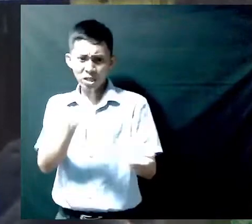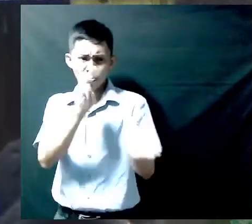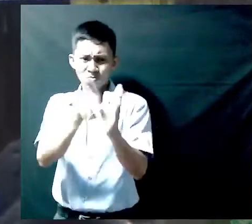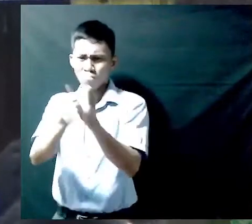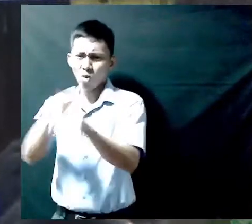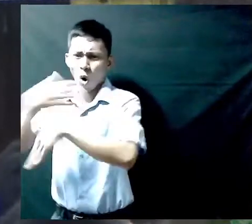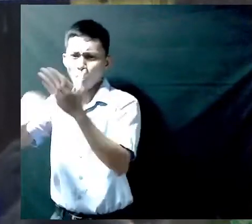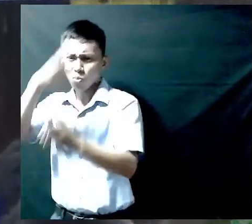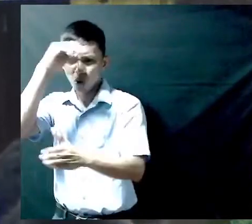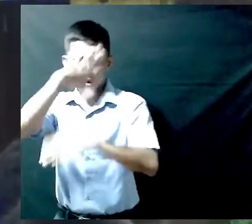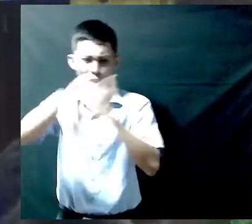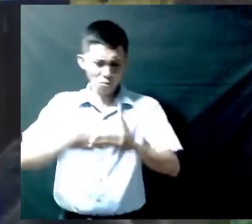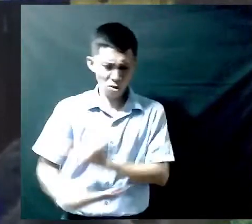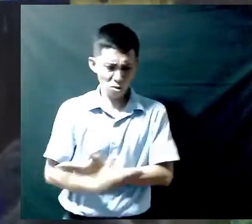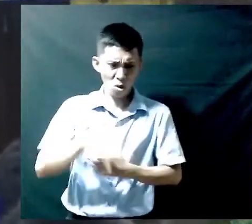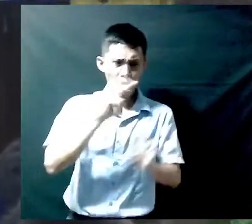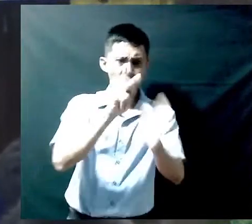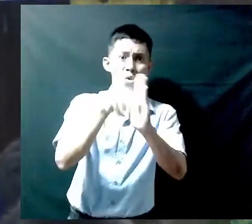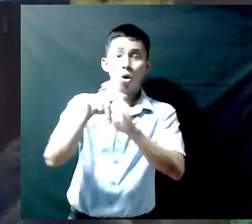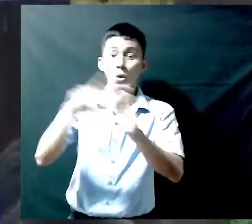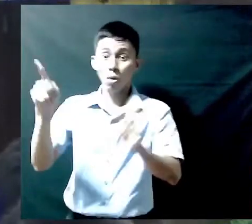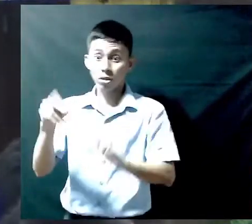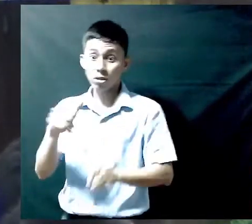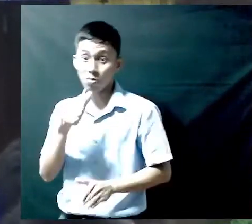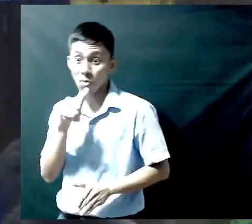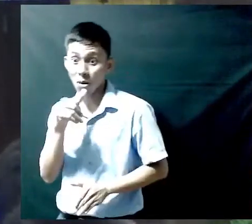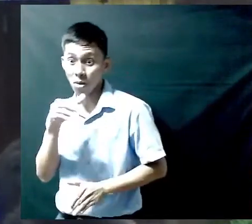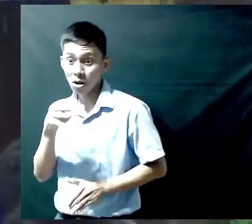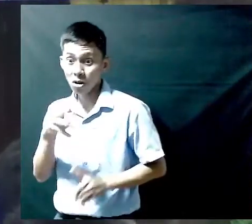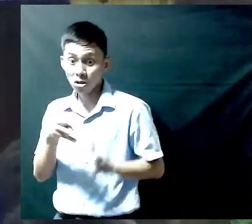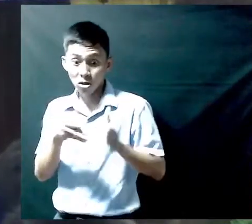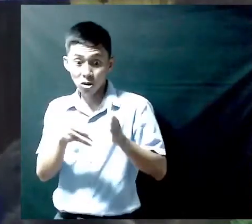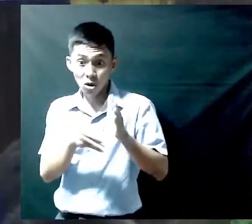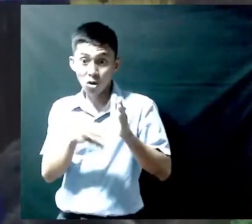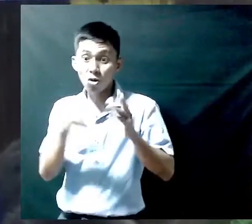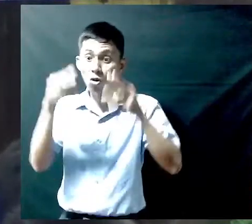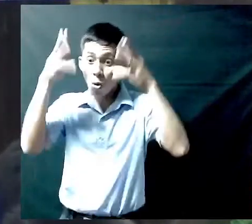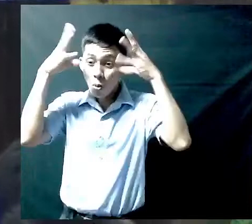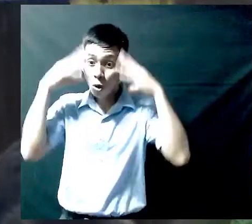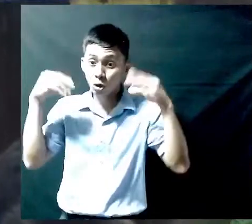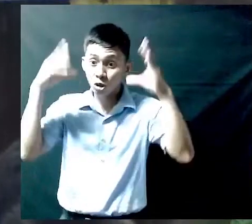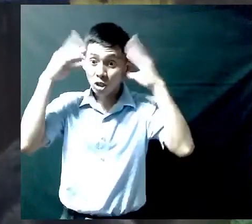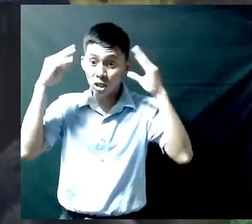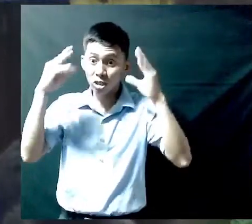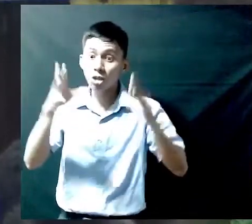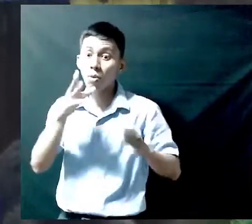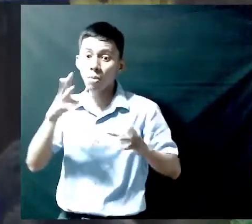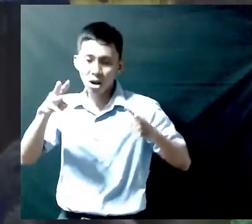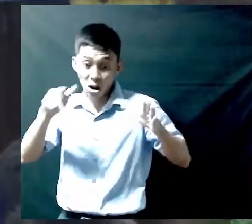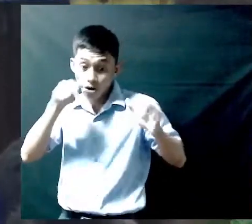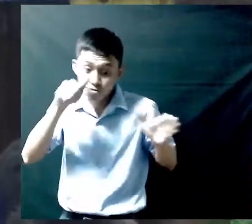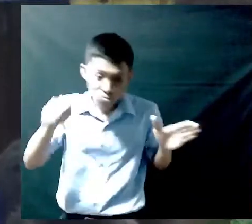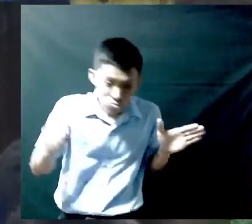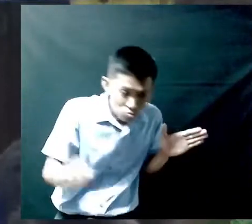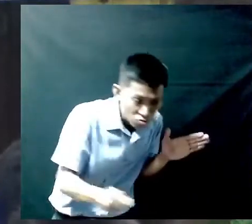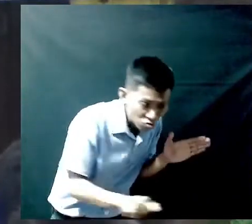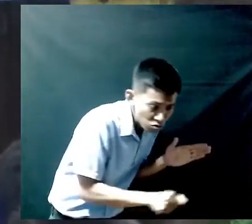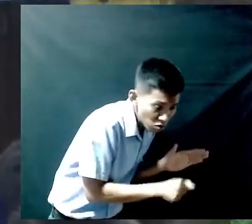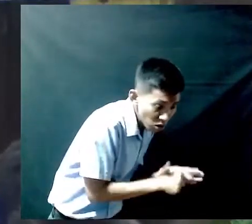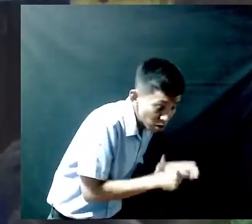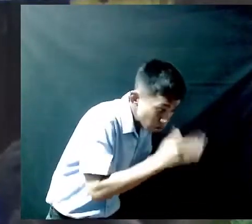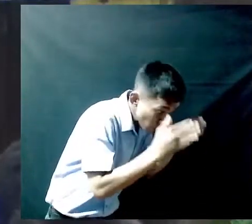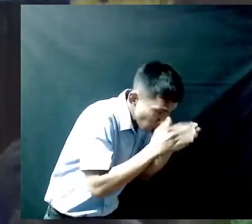Gumamit siya ng tao. Hindi na ho nagbago yan. From the time hanggang Abraham, Moses, Joshua, Samson,